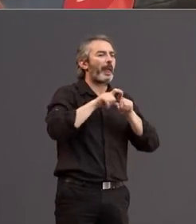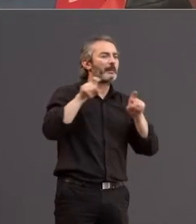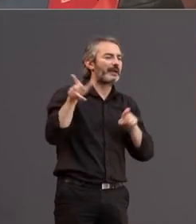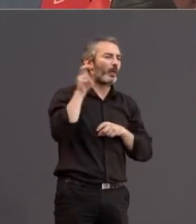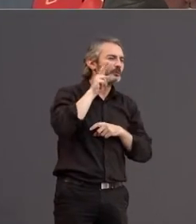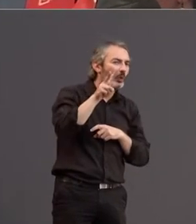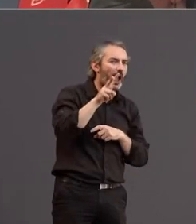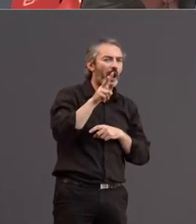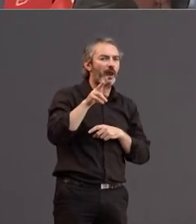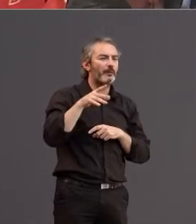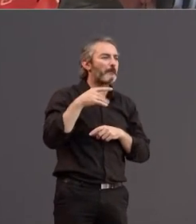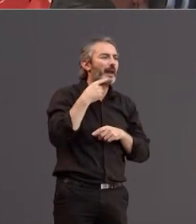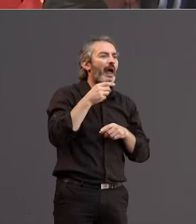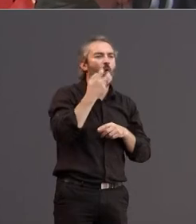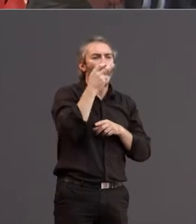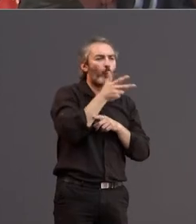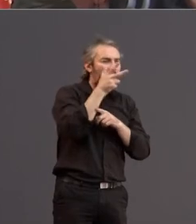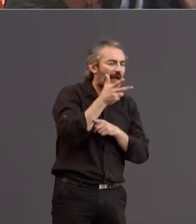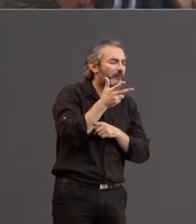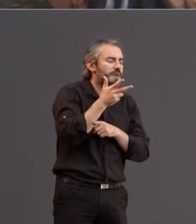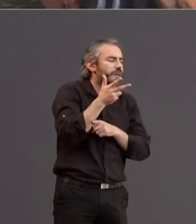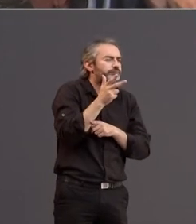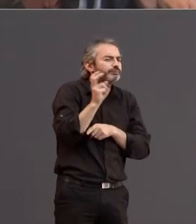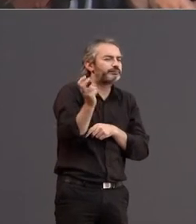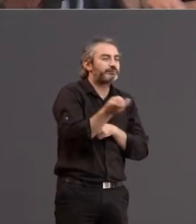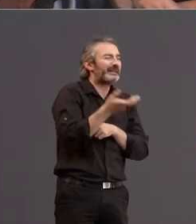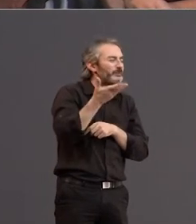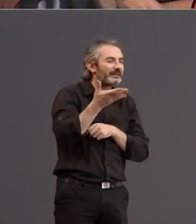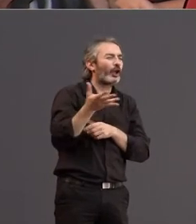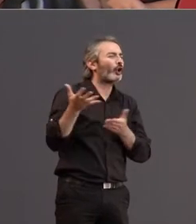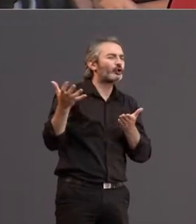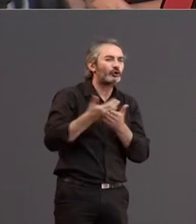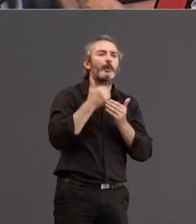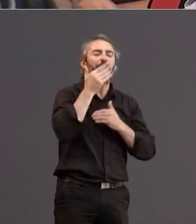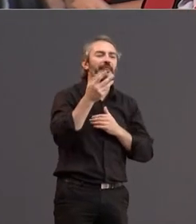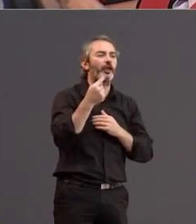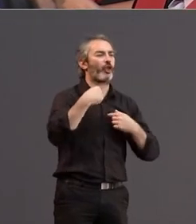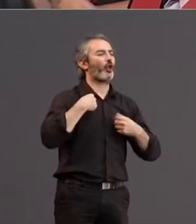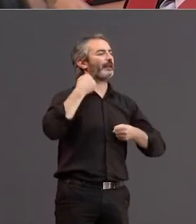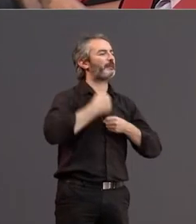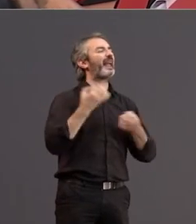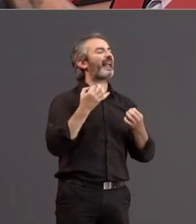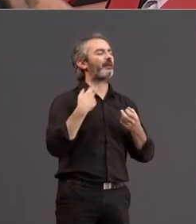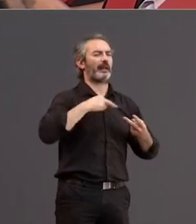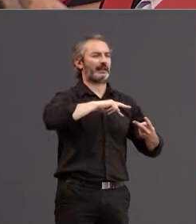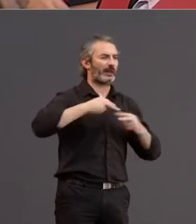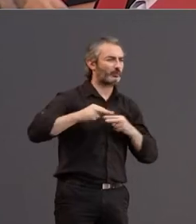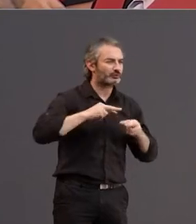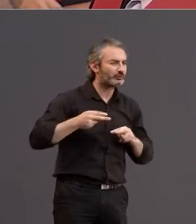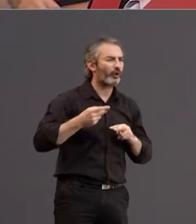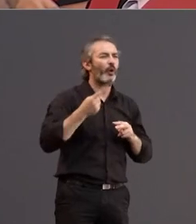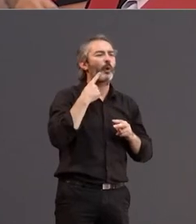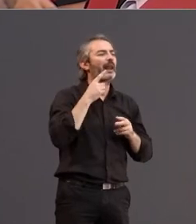necessita algú per un petit documental. És imprescindible que tothom sàpiga que us dediqueu a la traducció, a la correcció, als